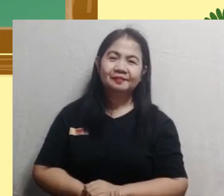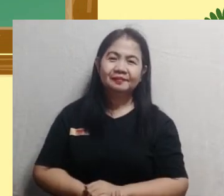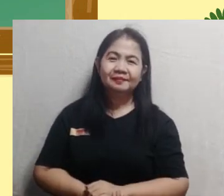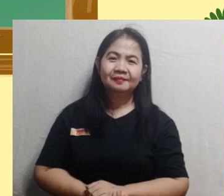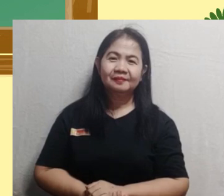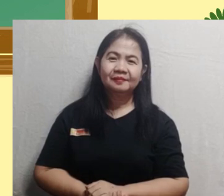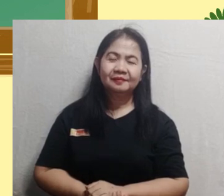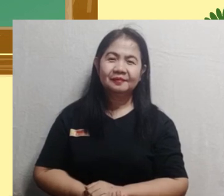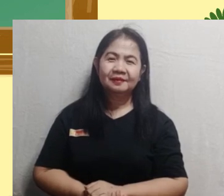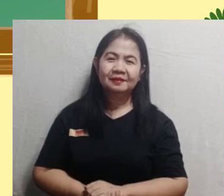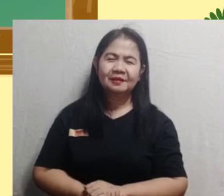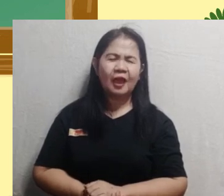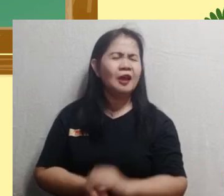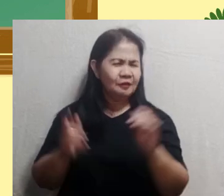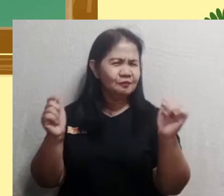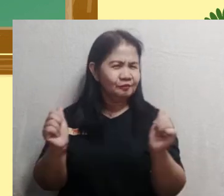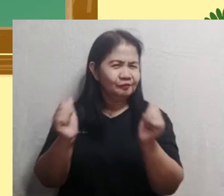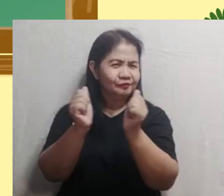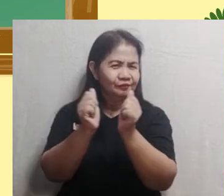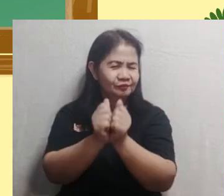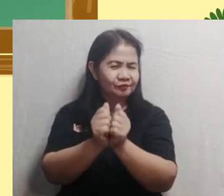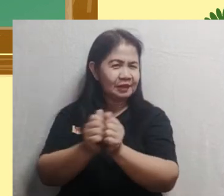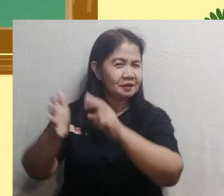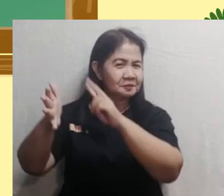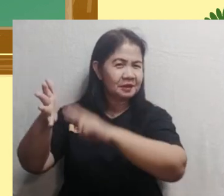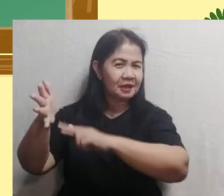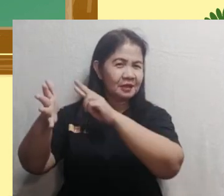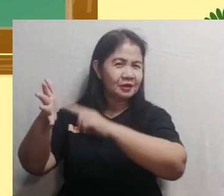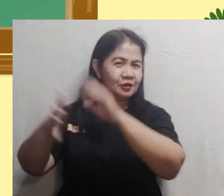sabayan mo akong basahin ang kumpletong pangungusap.